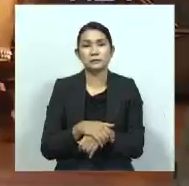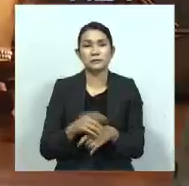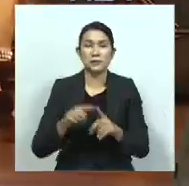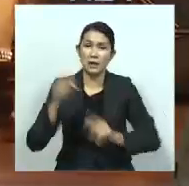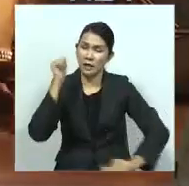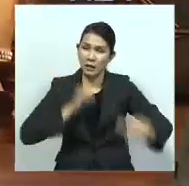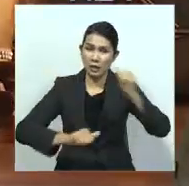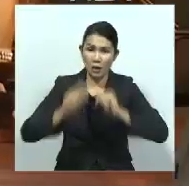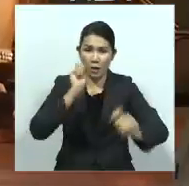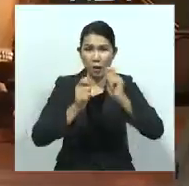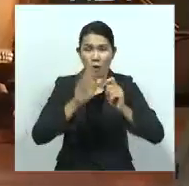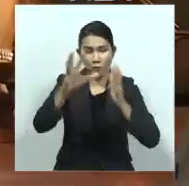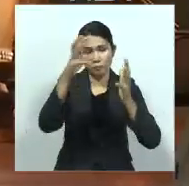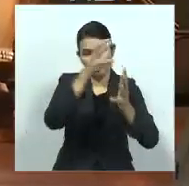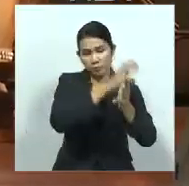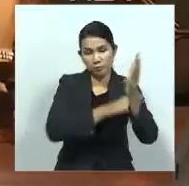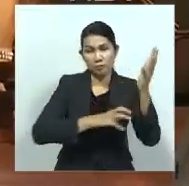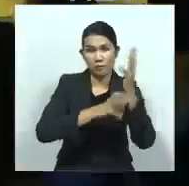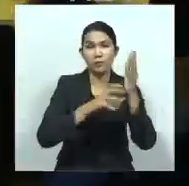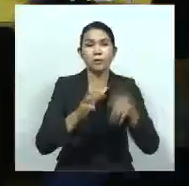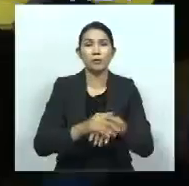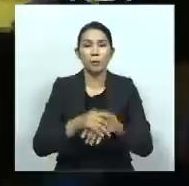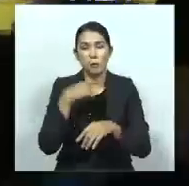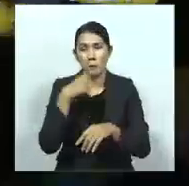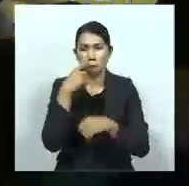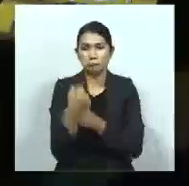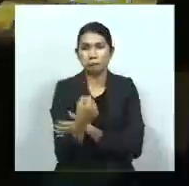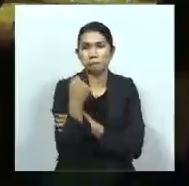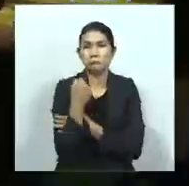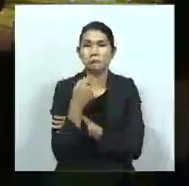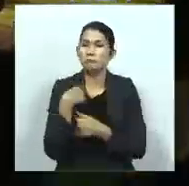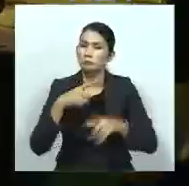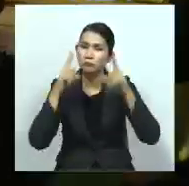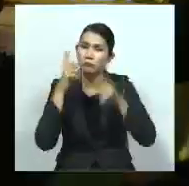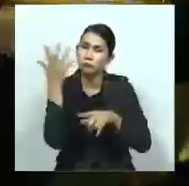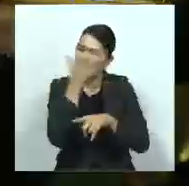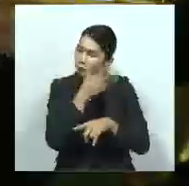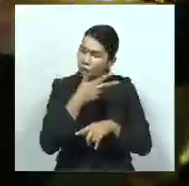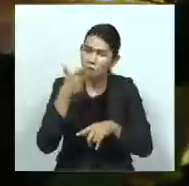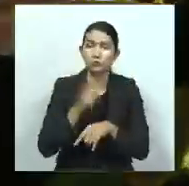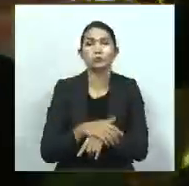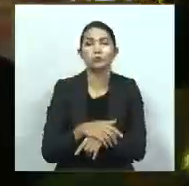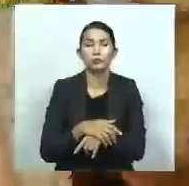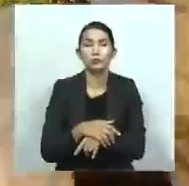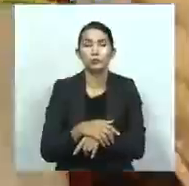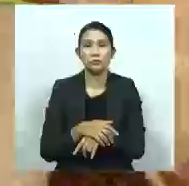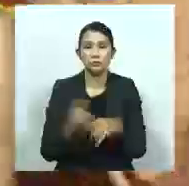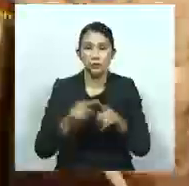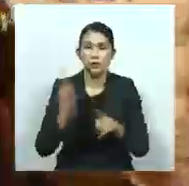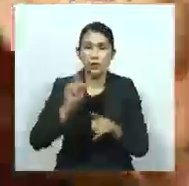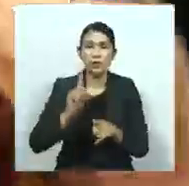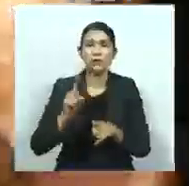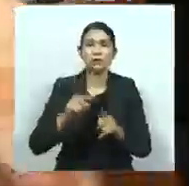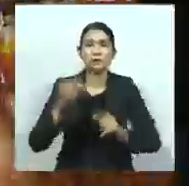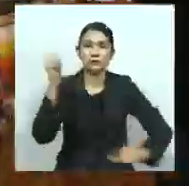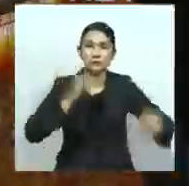การแสดงมหกรรมกลอง4ภาคเฉลิมพระเกียรติซึ่งมีความเข้มแข็งสง่างามและความอ่อนช้อยในคราวเดียวกันรวมถึงการแ